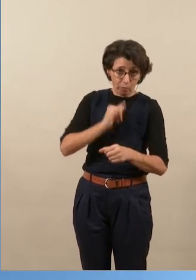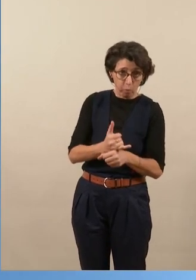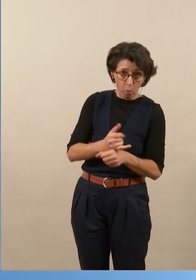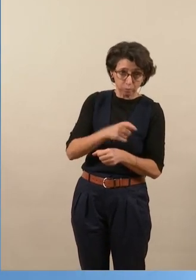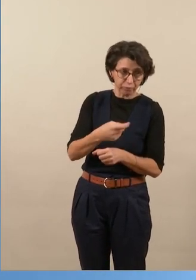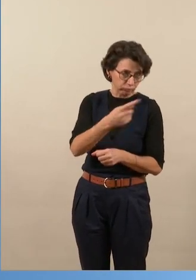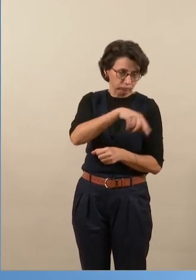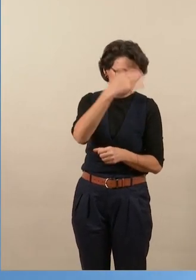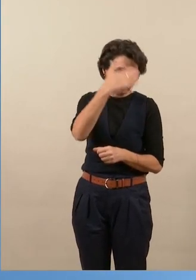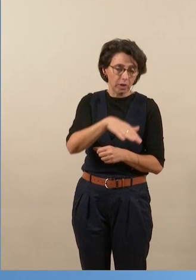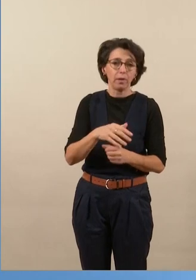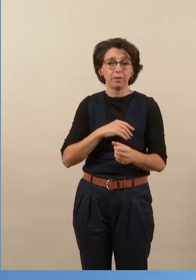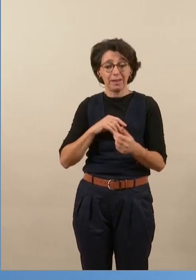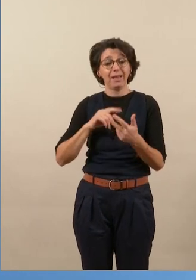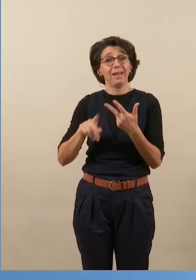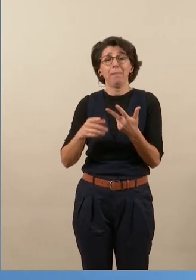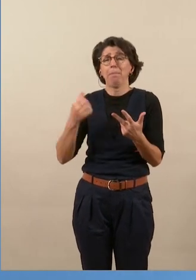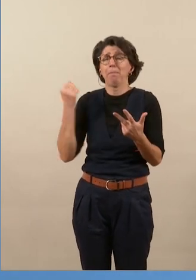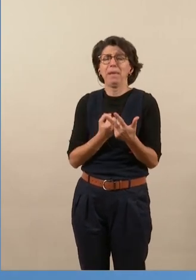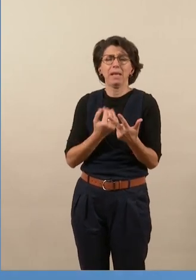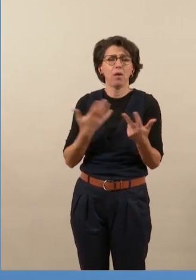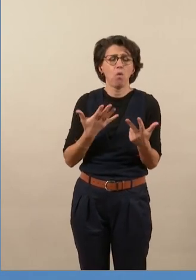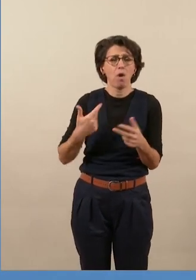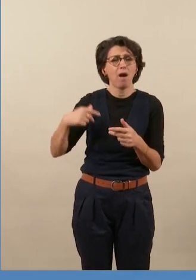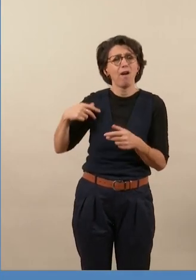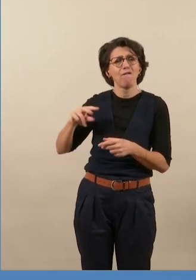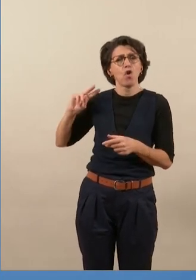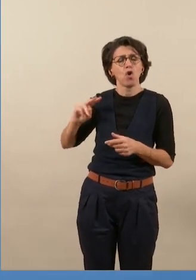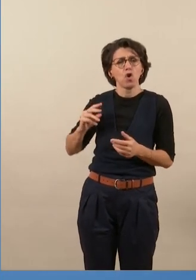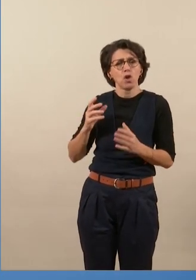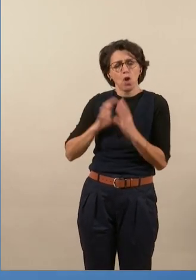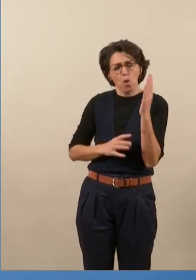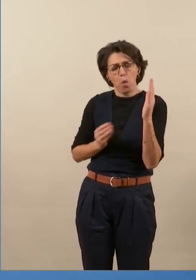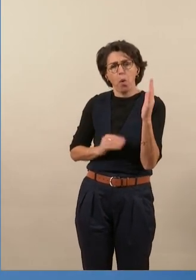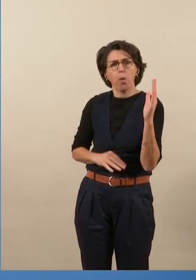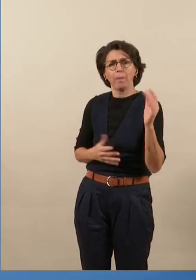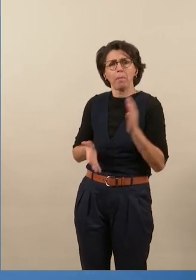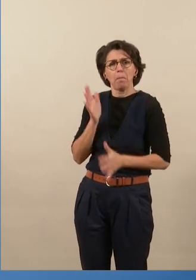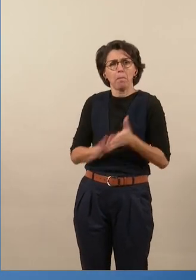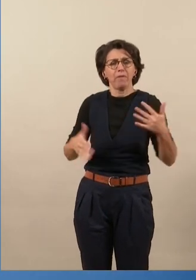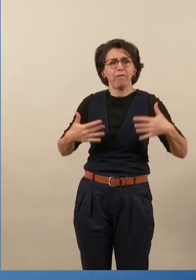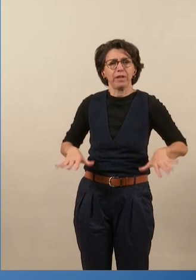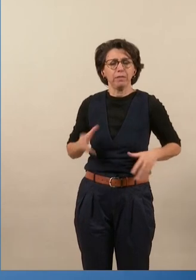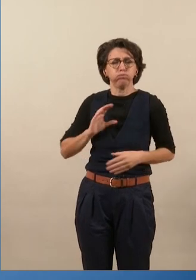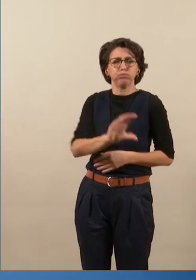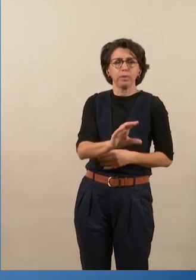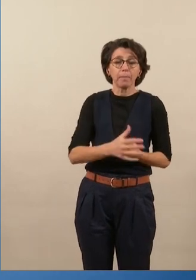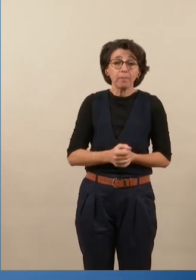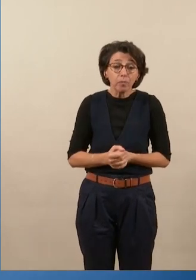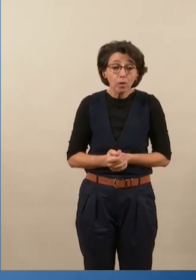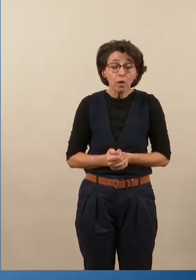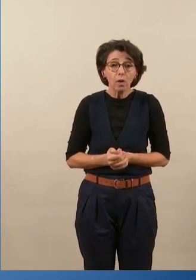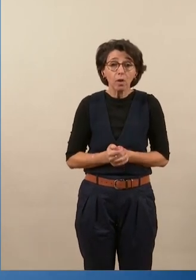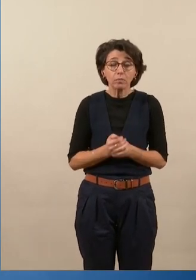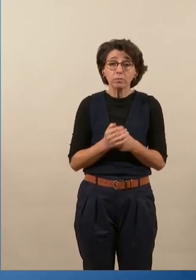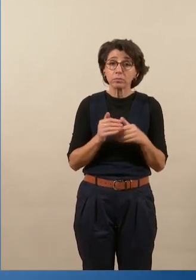c'est que ce document a été finalisé vendredi dernier comme tout le monde l'a indiqué tout à l'heure il évoque des aspects il évoque ces aspects alors